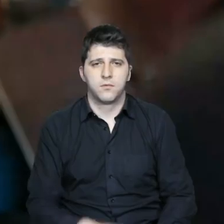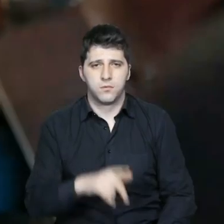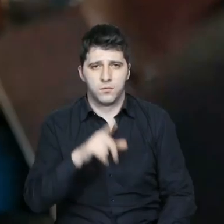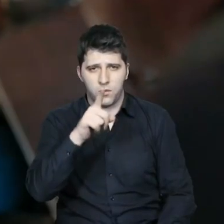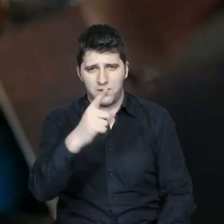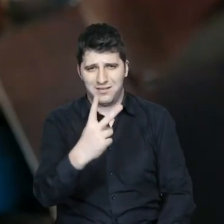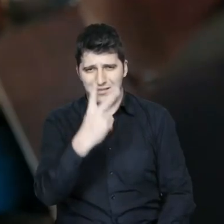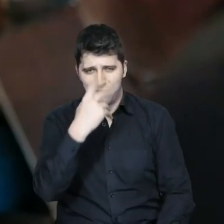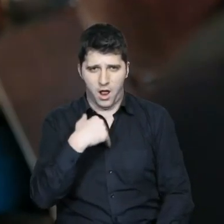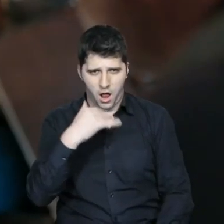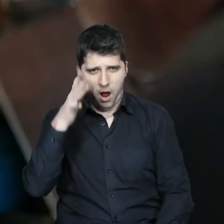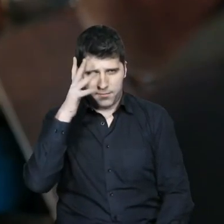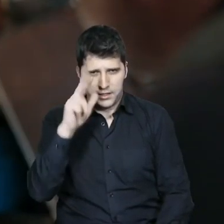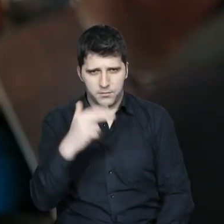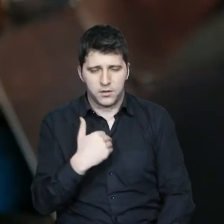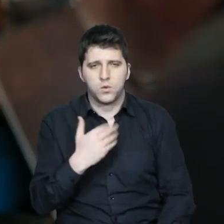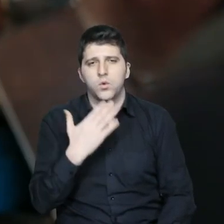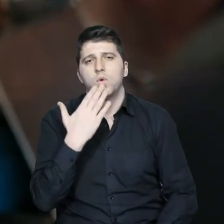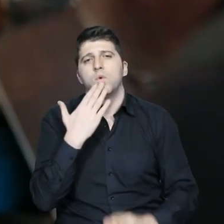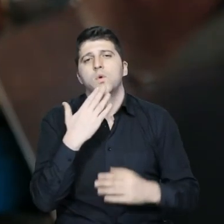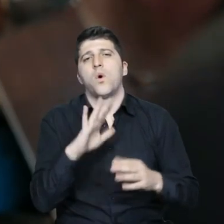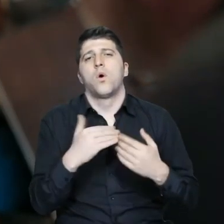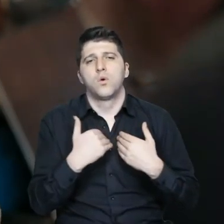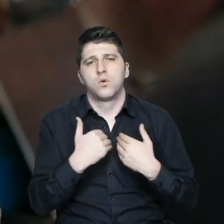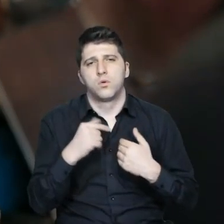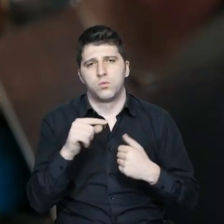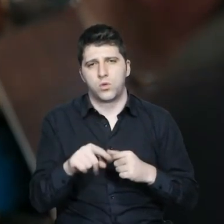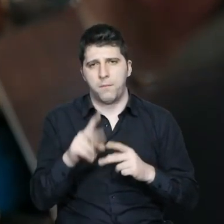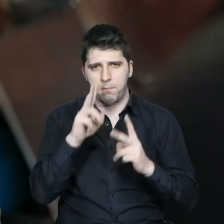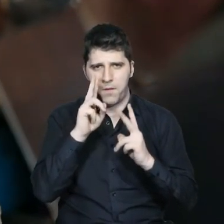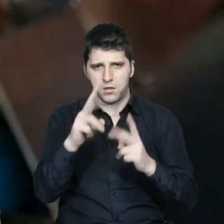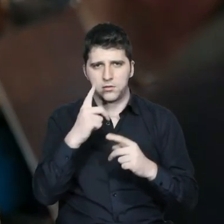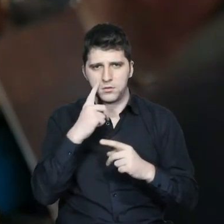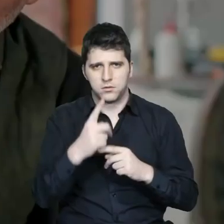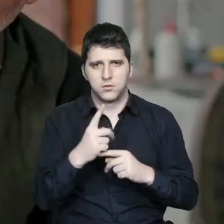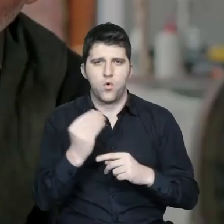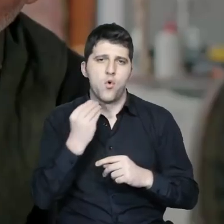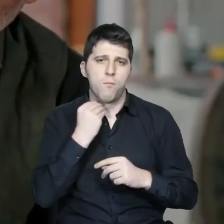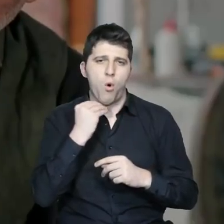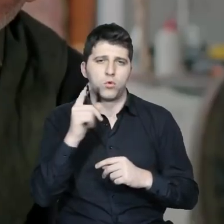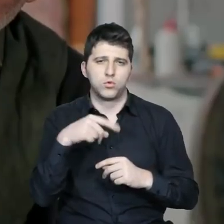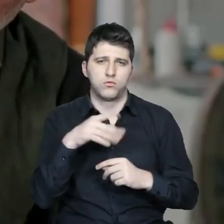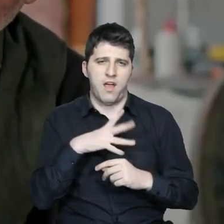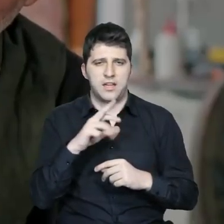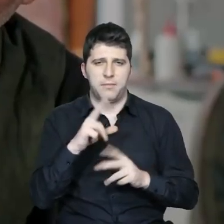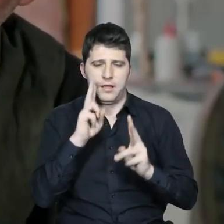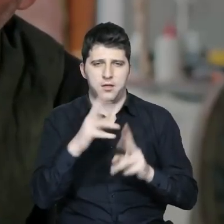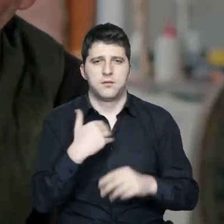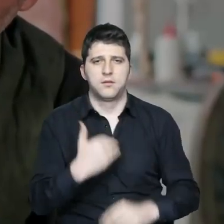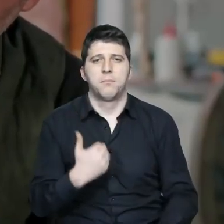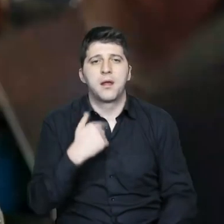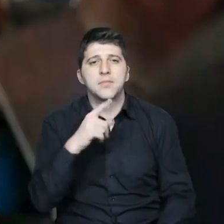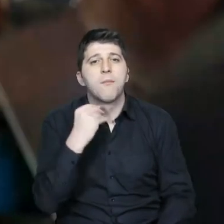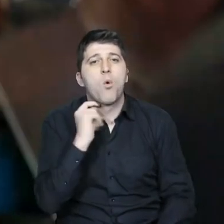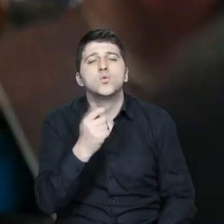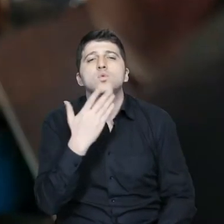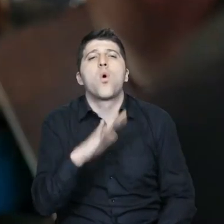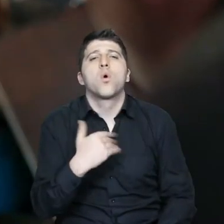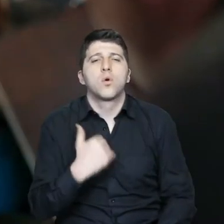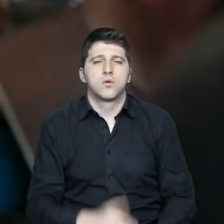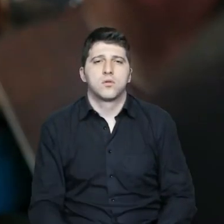görünüyorum? Yok. Yani buradan bakınca yani borçlu bir adama benziyorum biraz. Benim sana borcum yok.